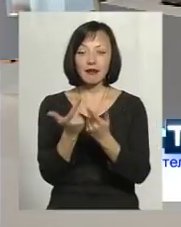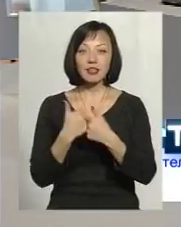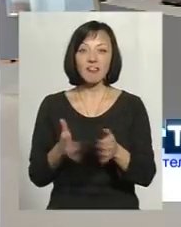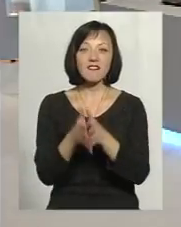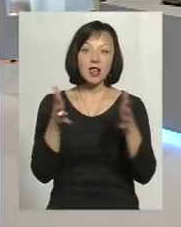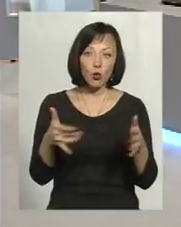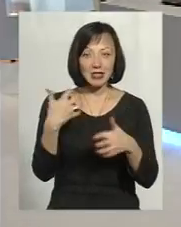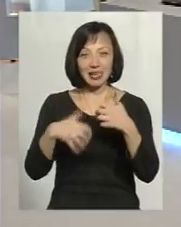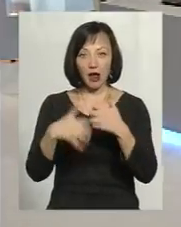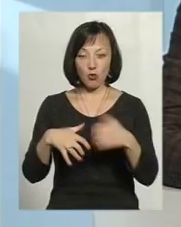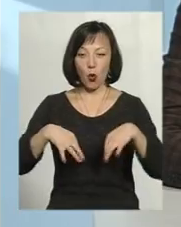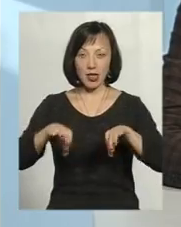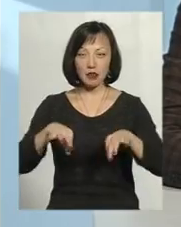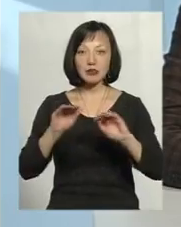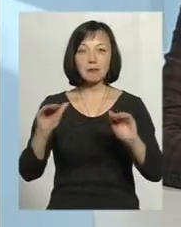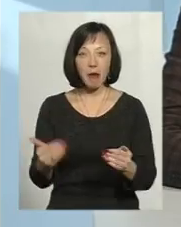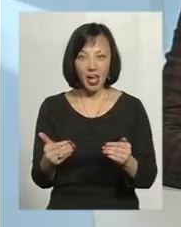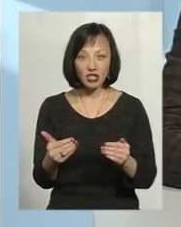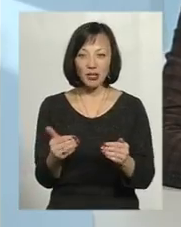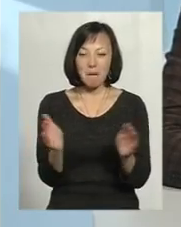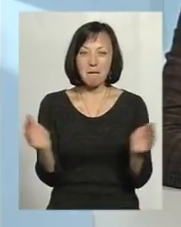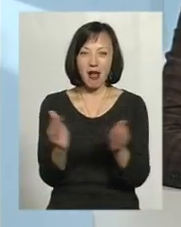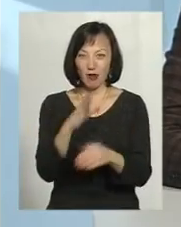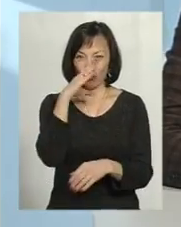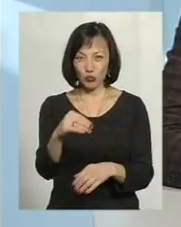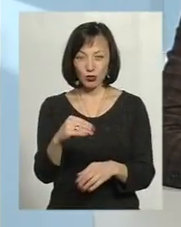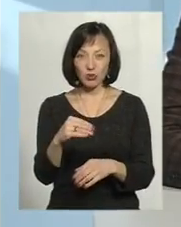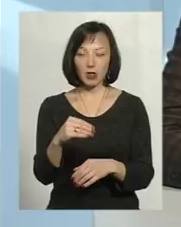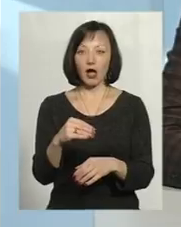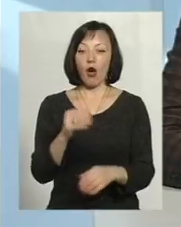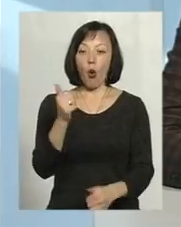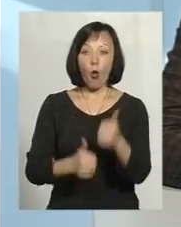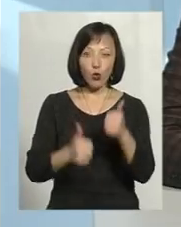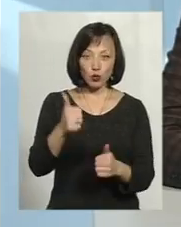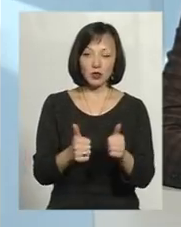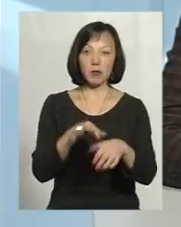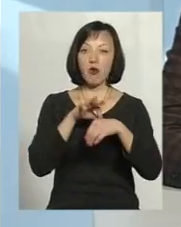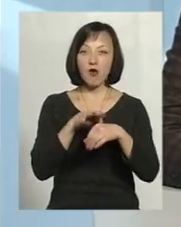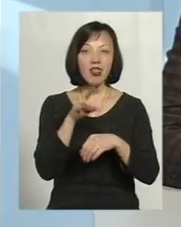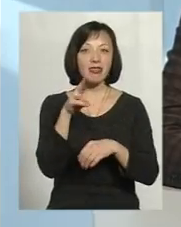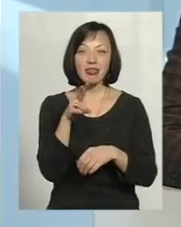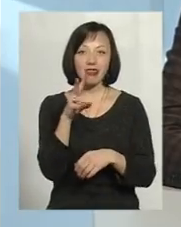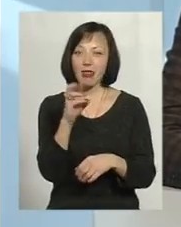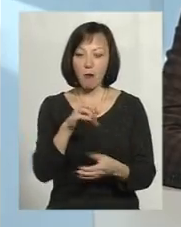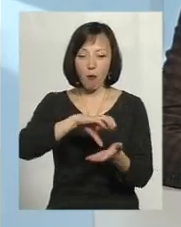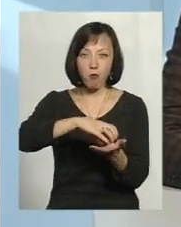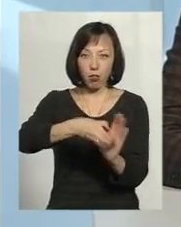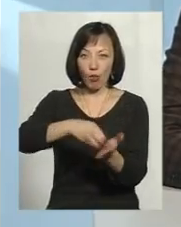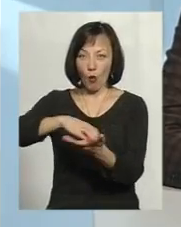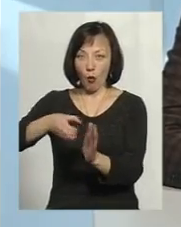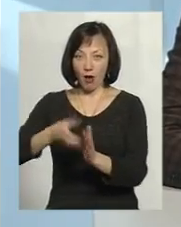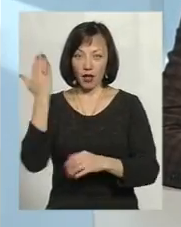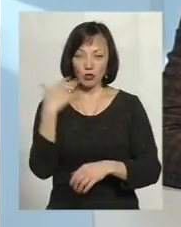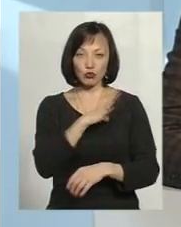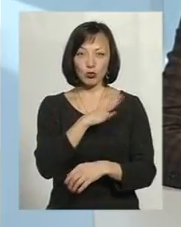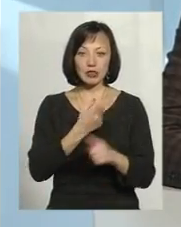і середньогабаритного, зменшити кількість малогабаритного транспорту. Конкурси проводити не по блоках, як це було, і це, до речі,